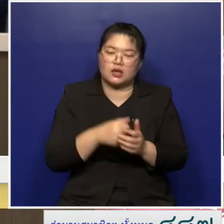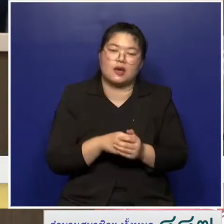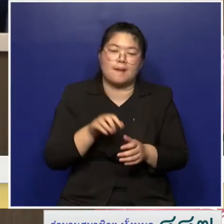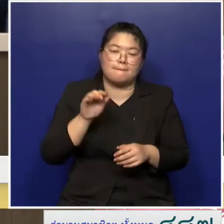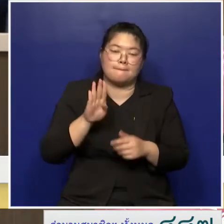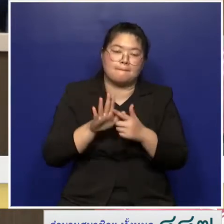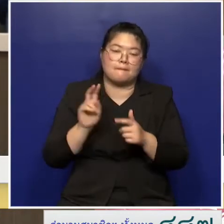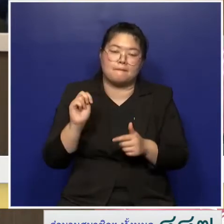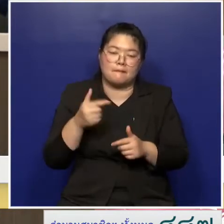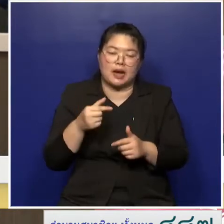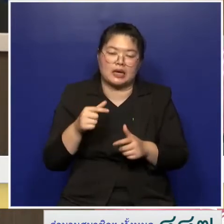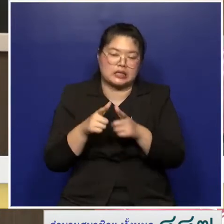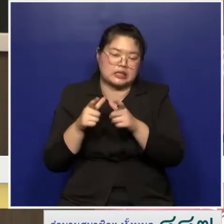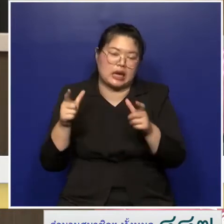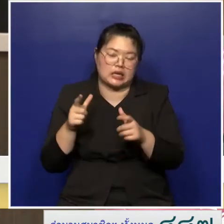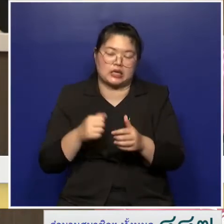และบางกล่อย